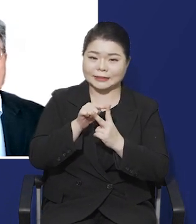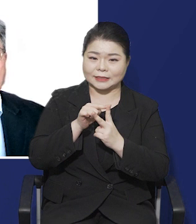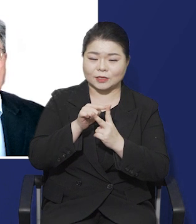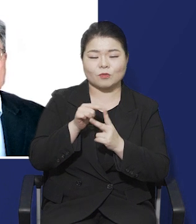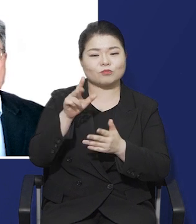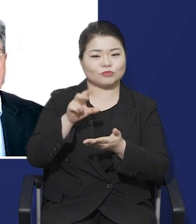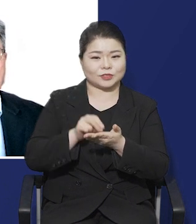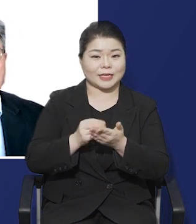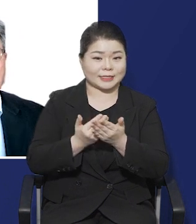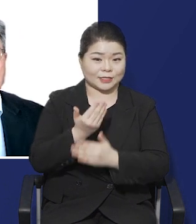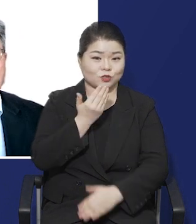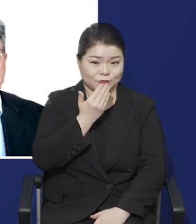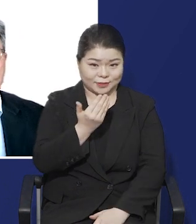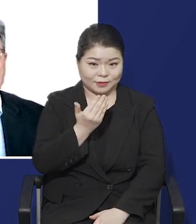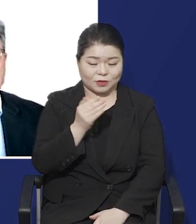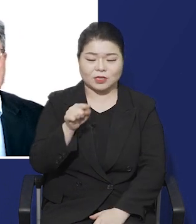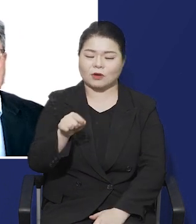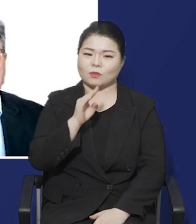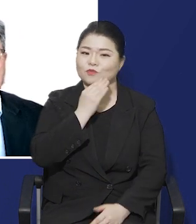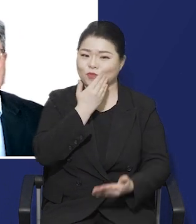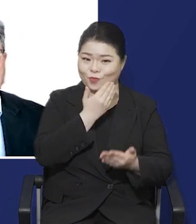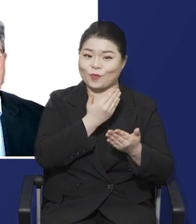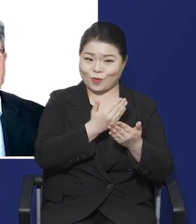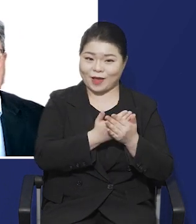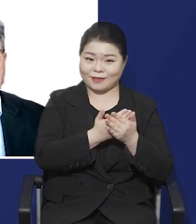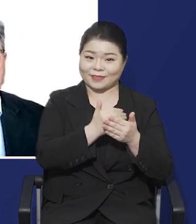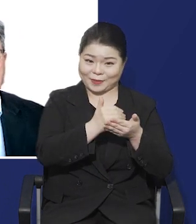문제가 발생하고 매우 중요하게